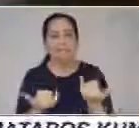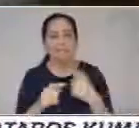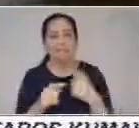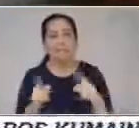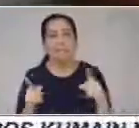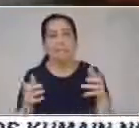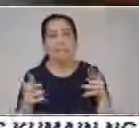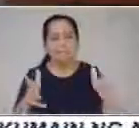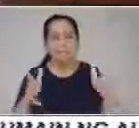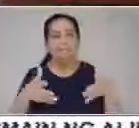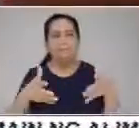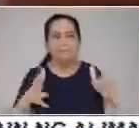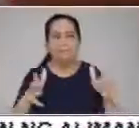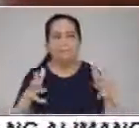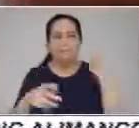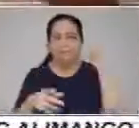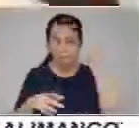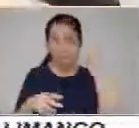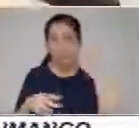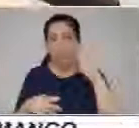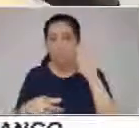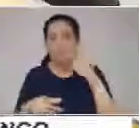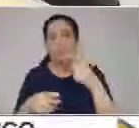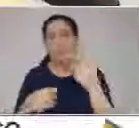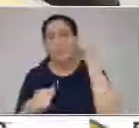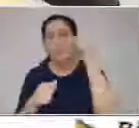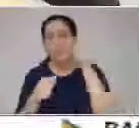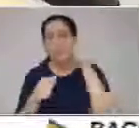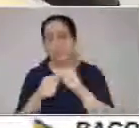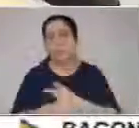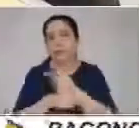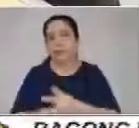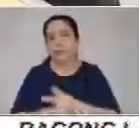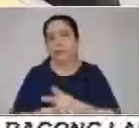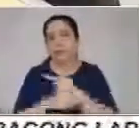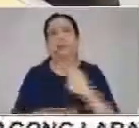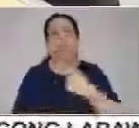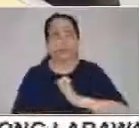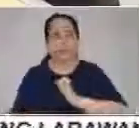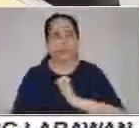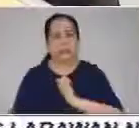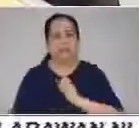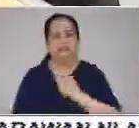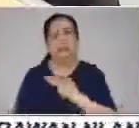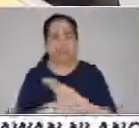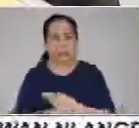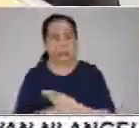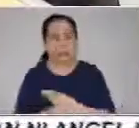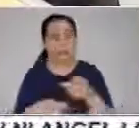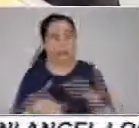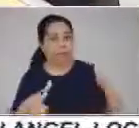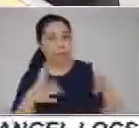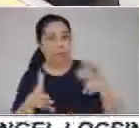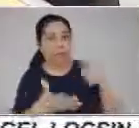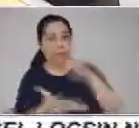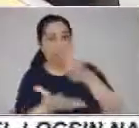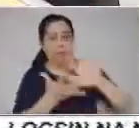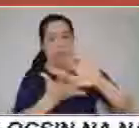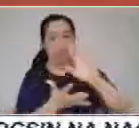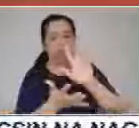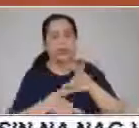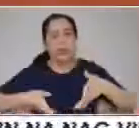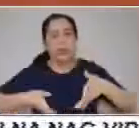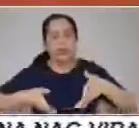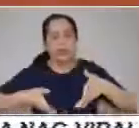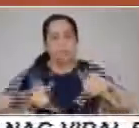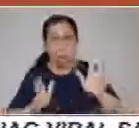sila 15 to 18 years old, pwede na pumasok sa mall, pwede na makalabas ng bahay. Matagal na sila nakalabas Oo. Sa